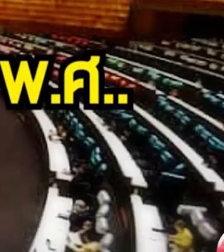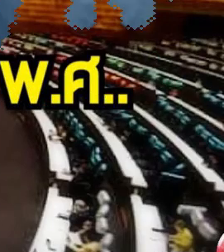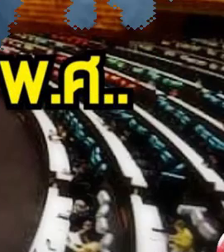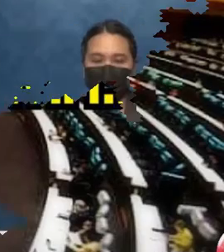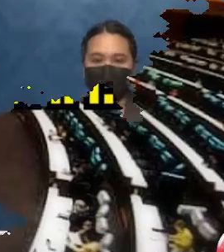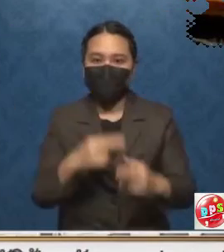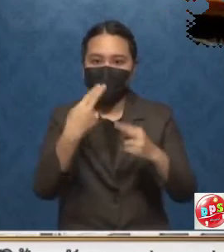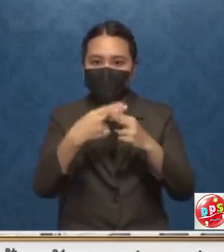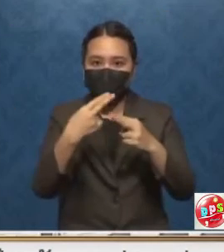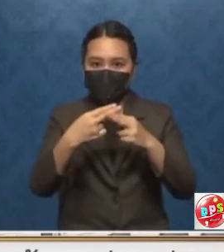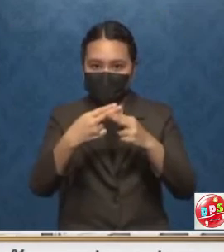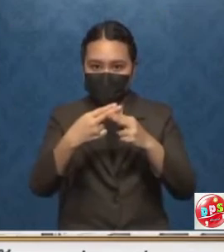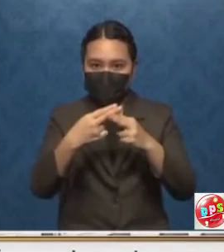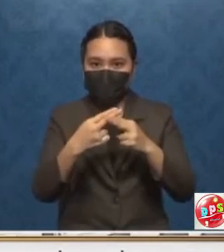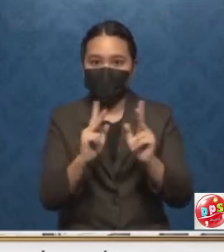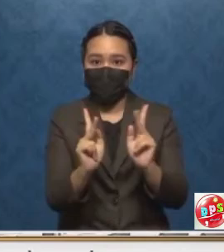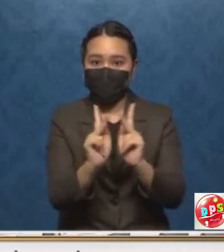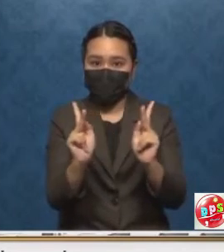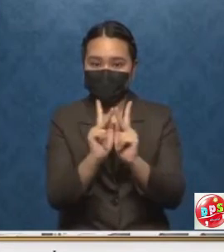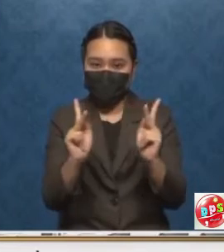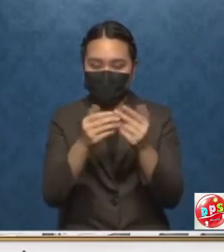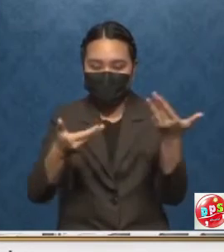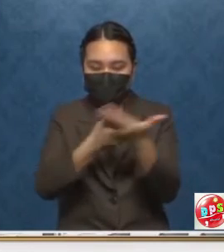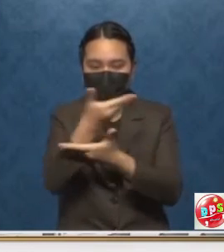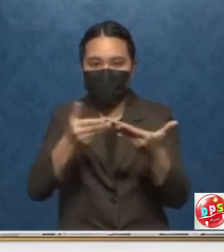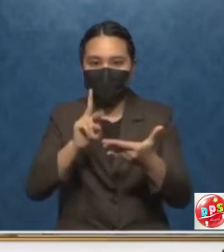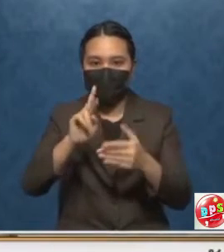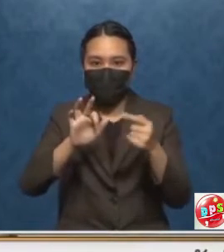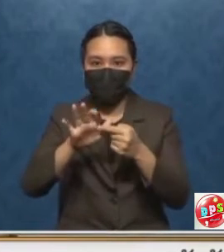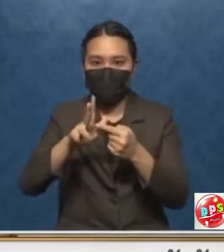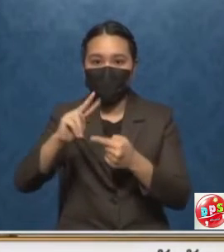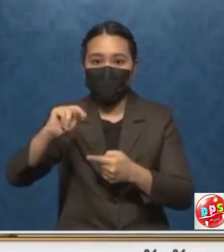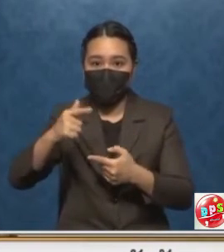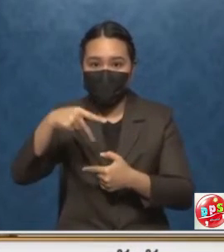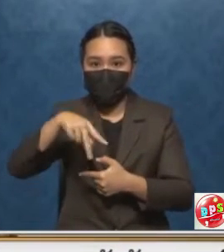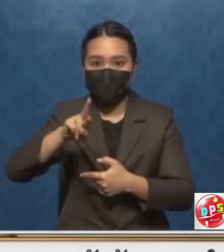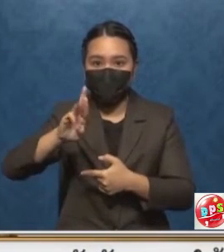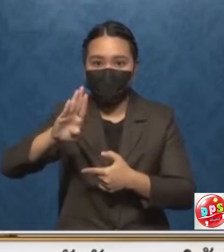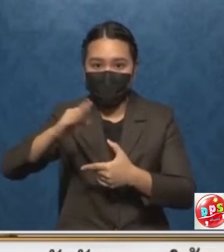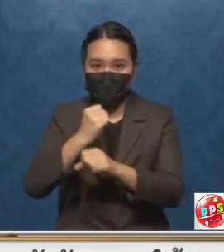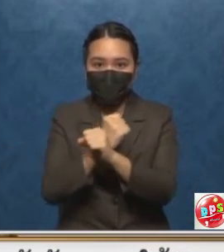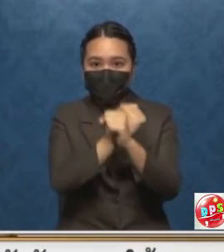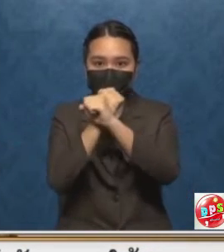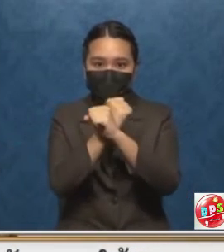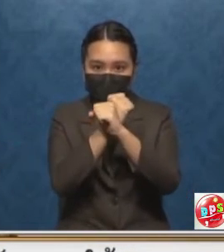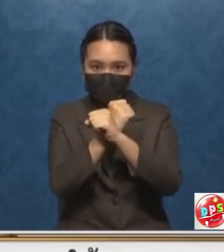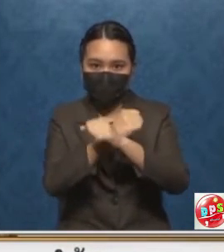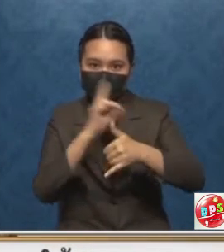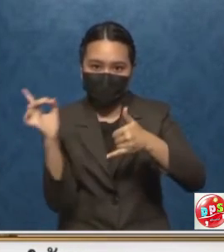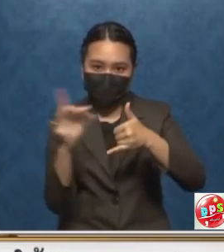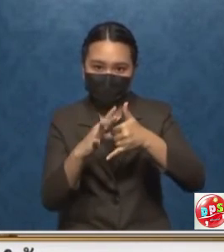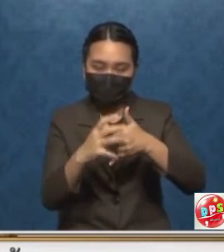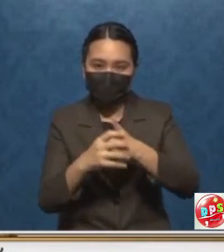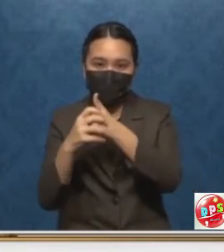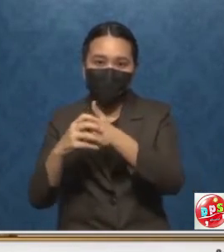รายชื่อ คณะกรรธิการ วิศามัน พิจจนาร่างพระชมัยัติ ป้องกันและปราบปรามการทลมานและการกระทำ